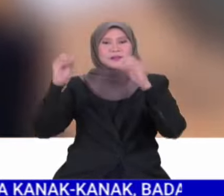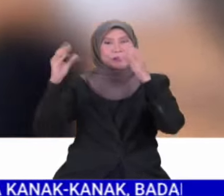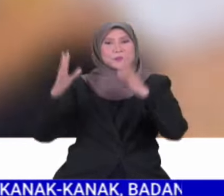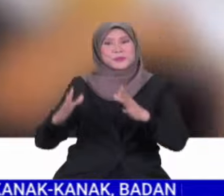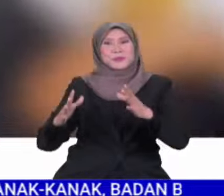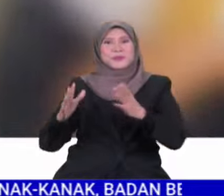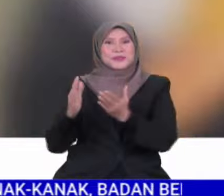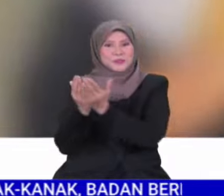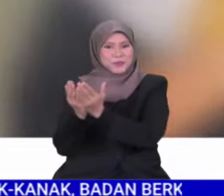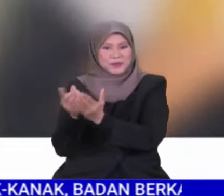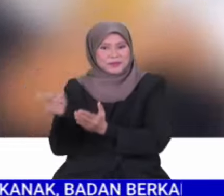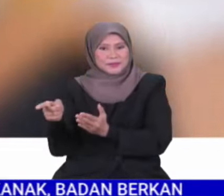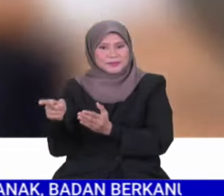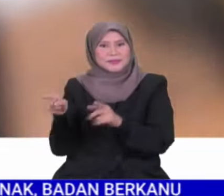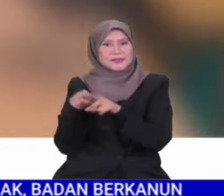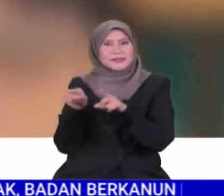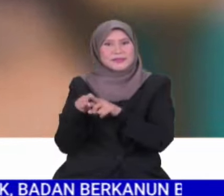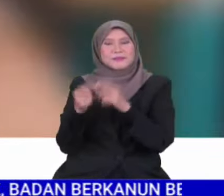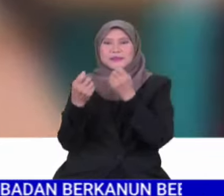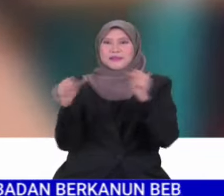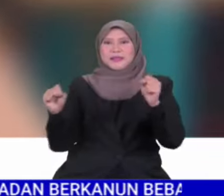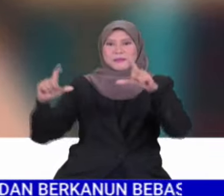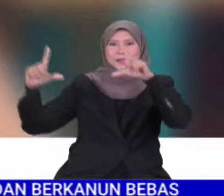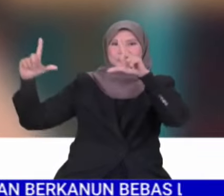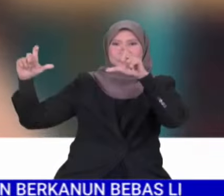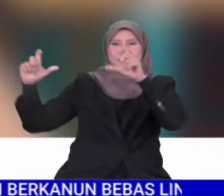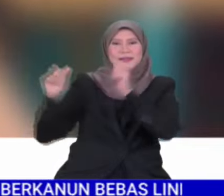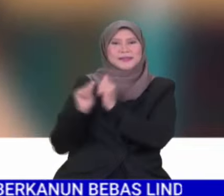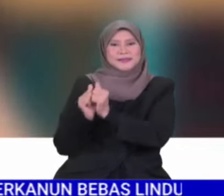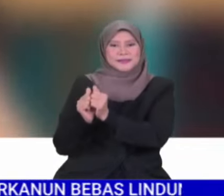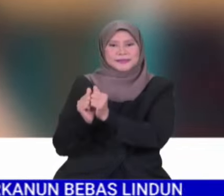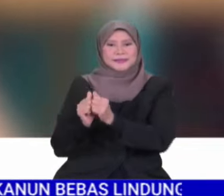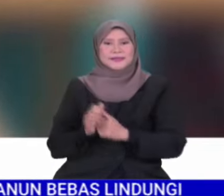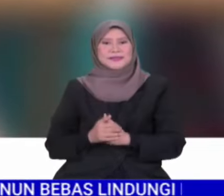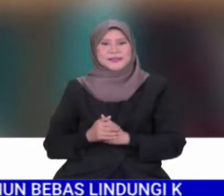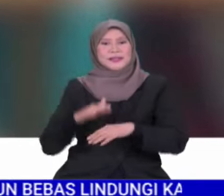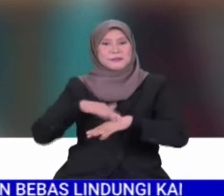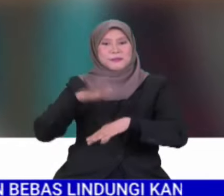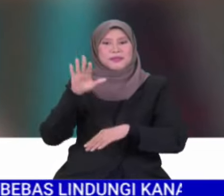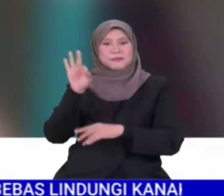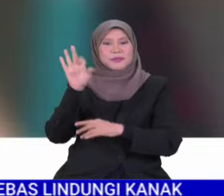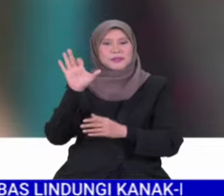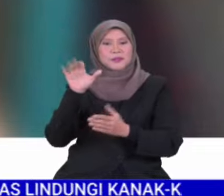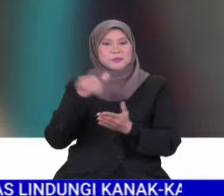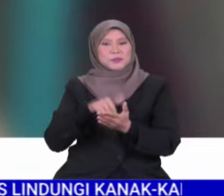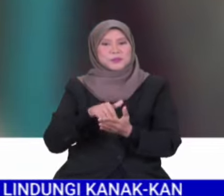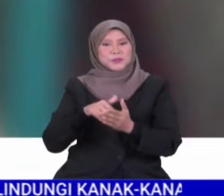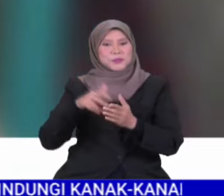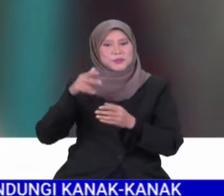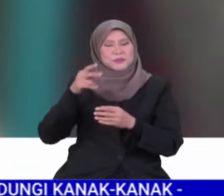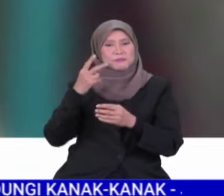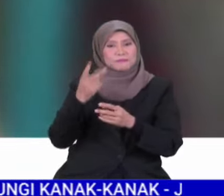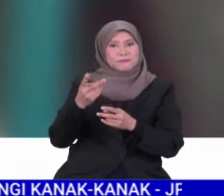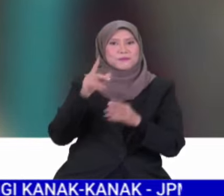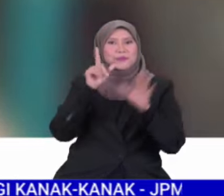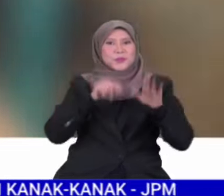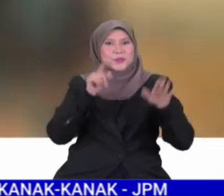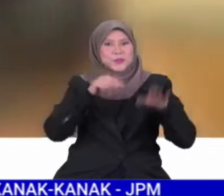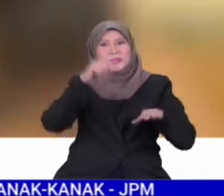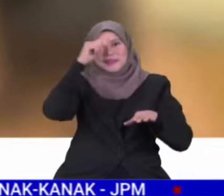guru sekolah di situ seolah-olah sedia untuk bergambar bersama. Dengan lebih 900,000 tontonan, burung gagak itu